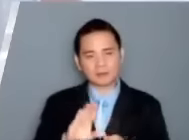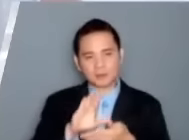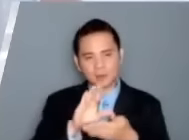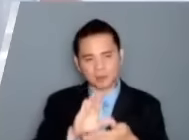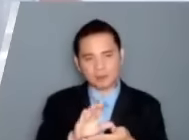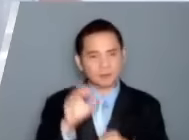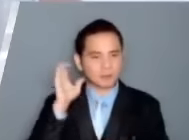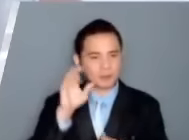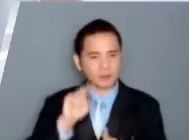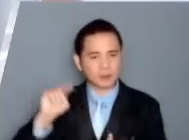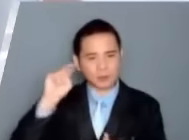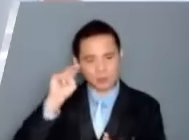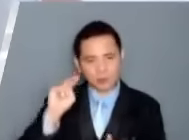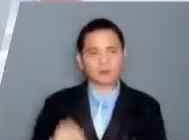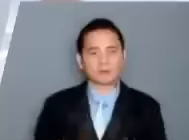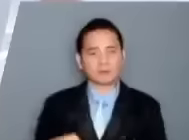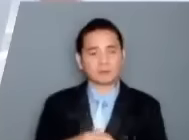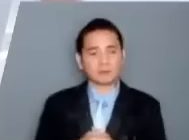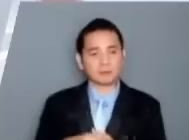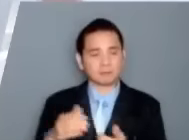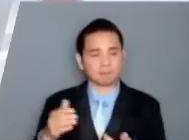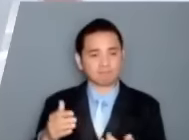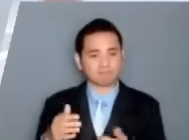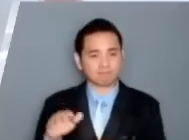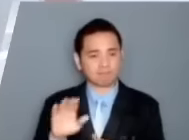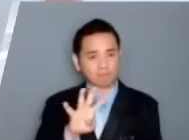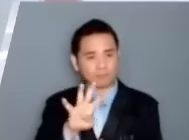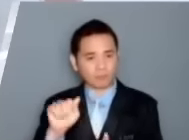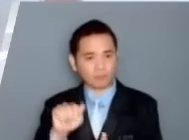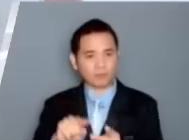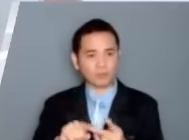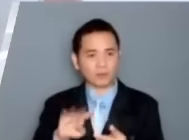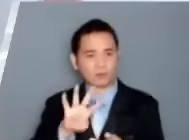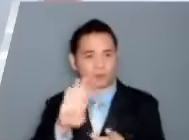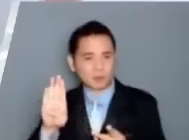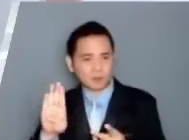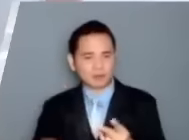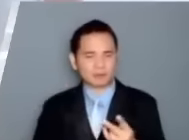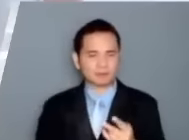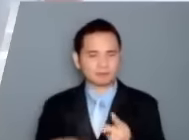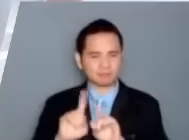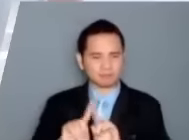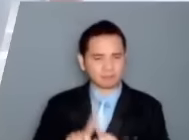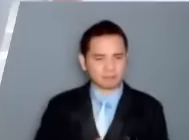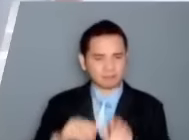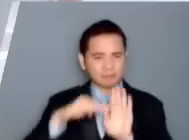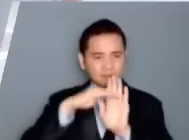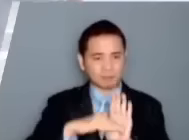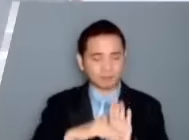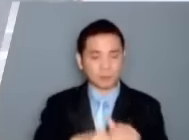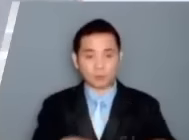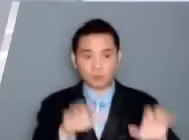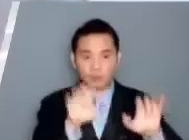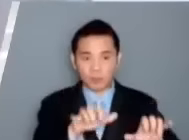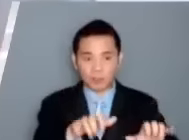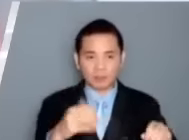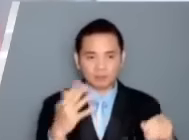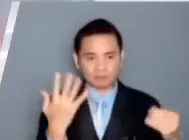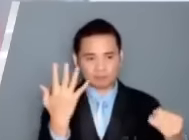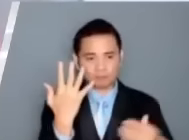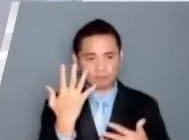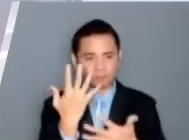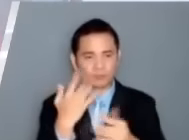Calabarzon at ilang bahagi ng Mimaropa Region. Ang low pressure area naman ay magpapawalan po sa Visayas, Bicol Region, Caraga Region,